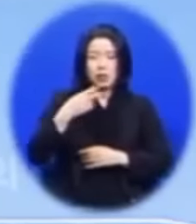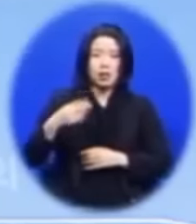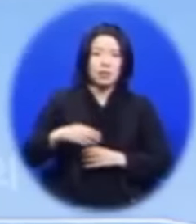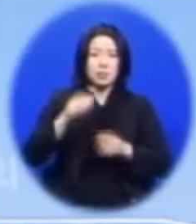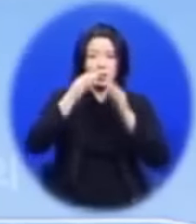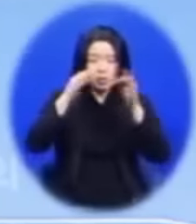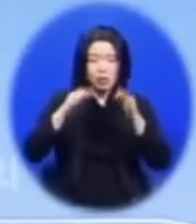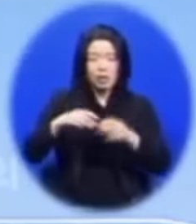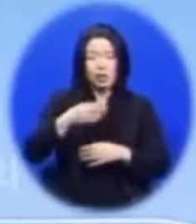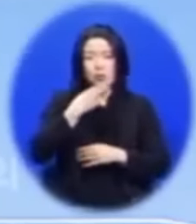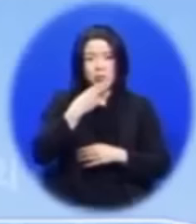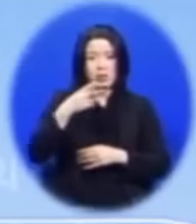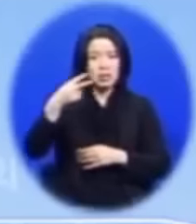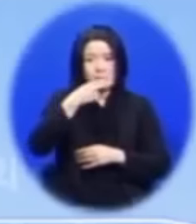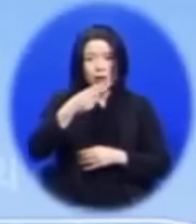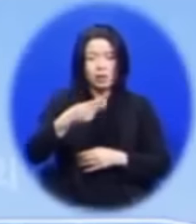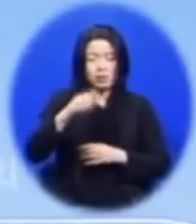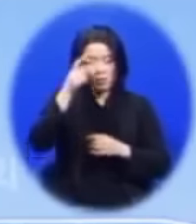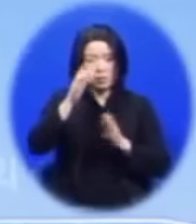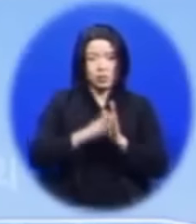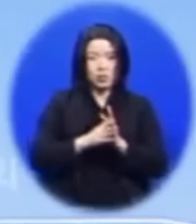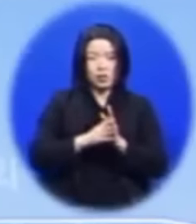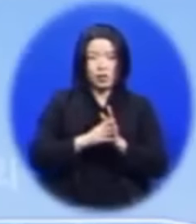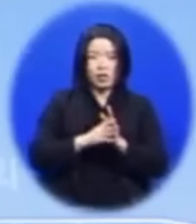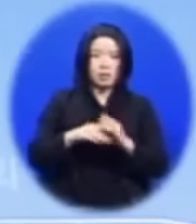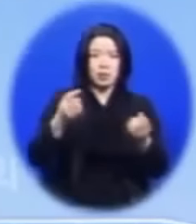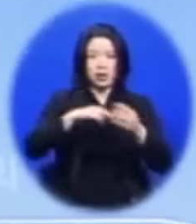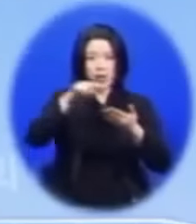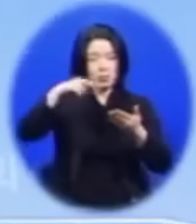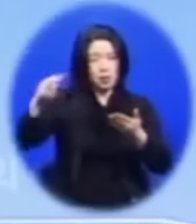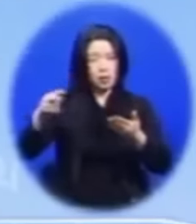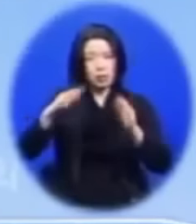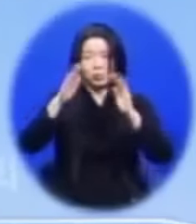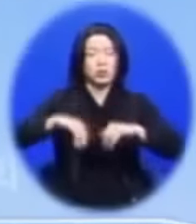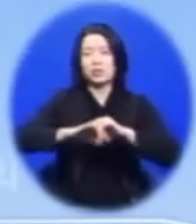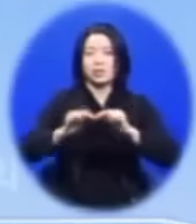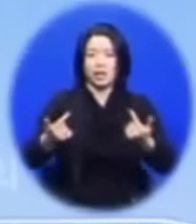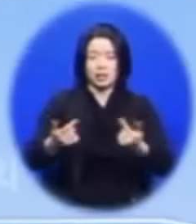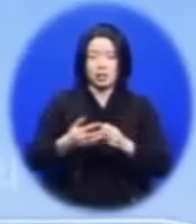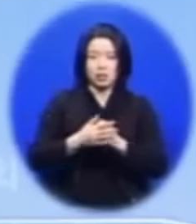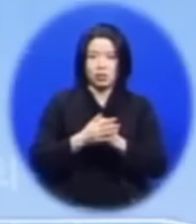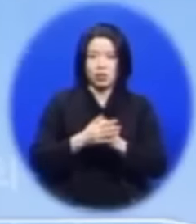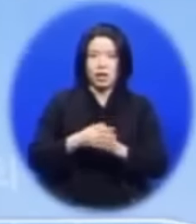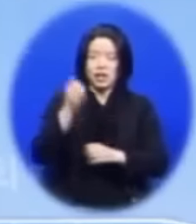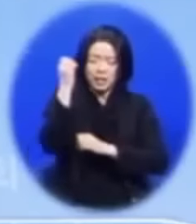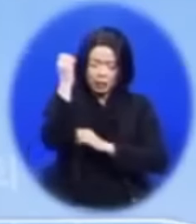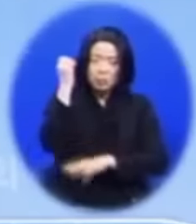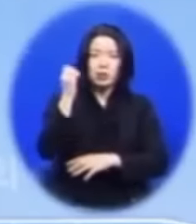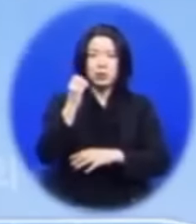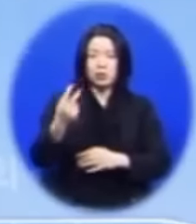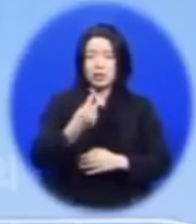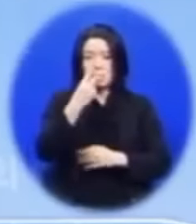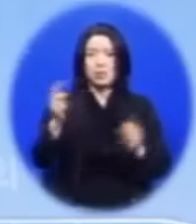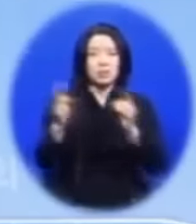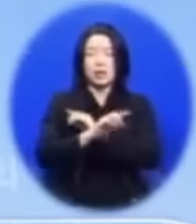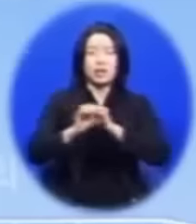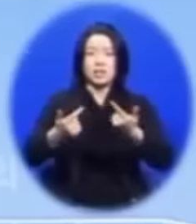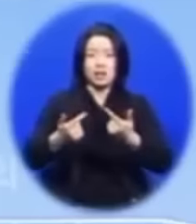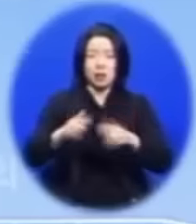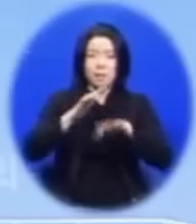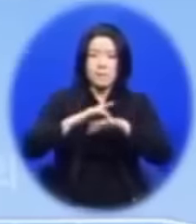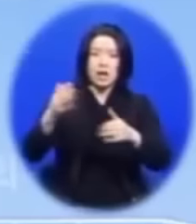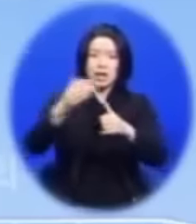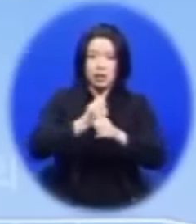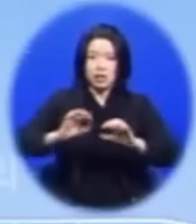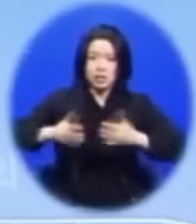방황하고 무너지는 거 아닙니다 근본적으로 생명이 안 바뀐 걸 마귀에게 사로잡히고 세상에게